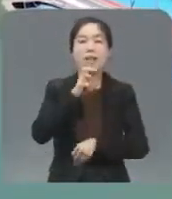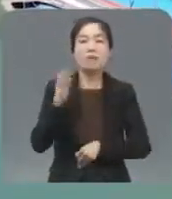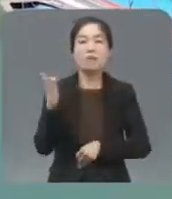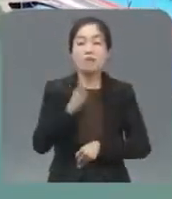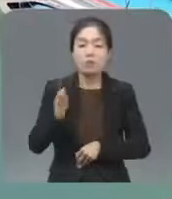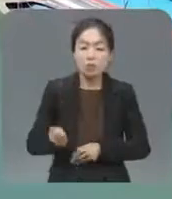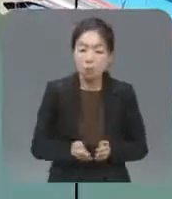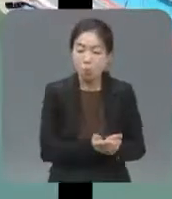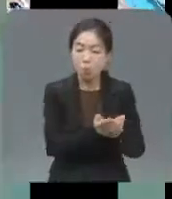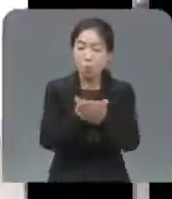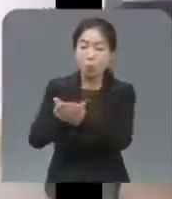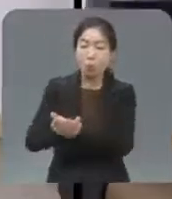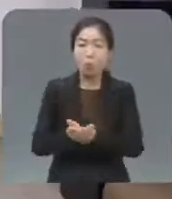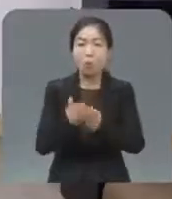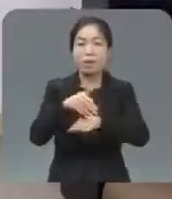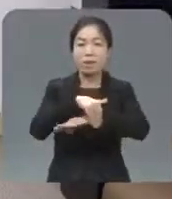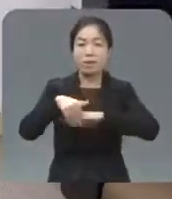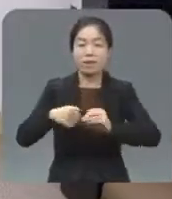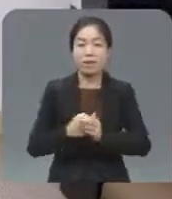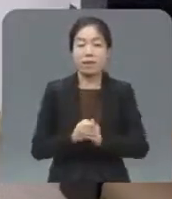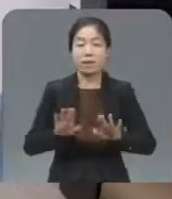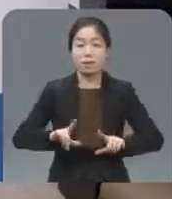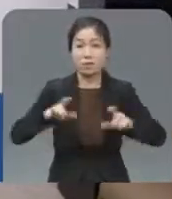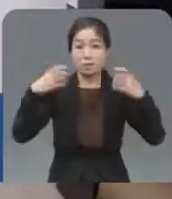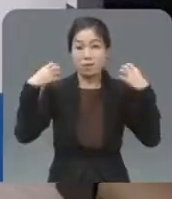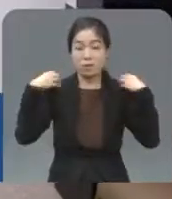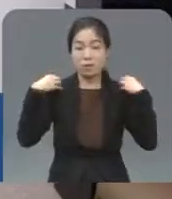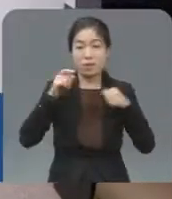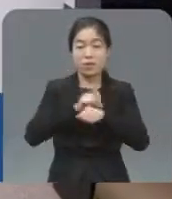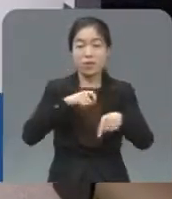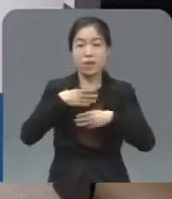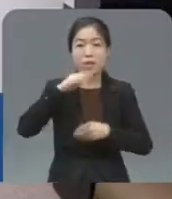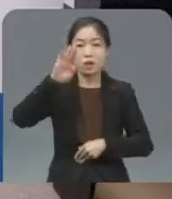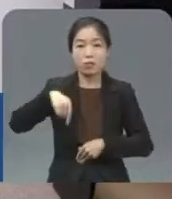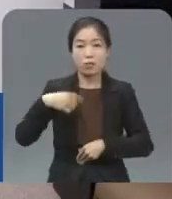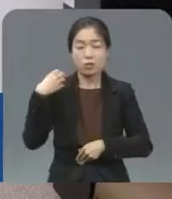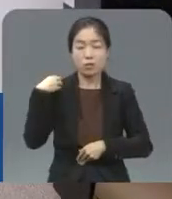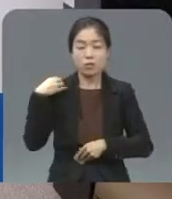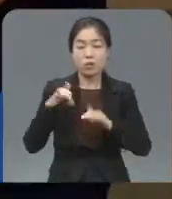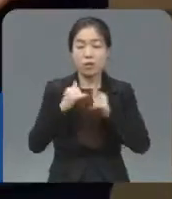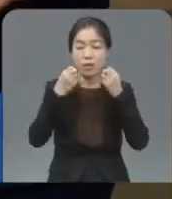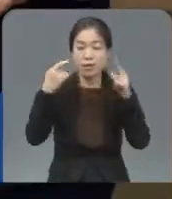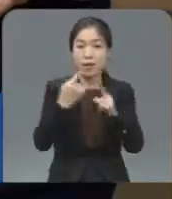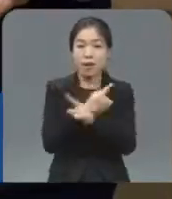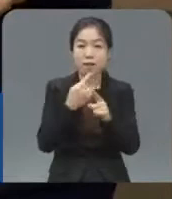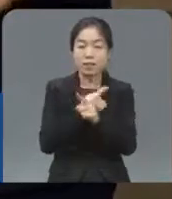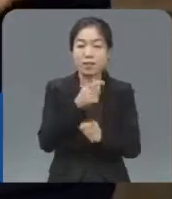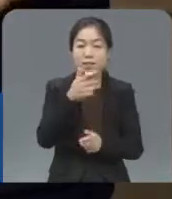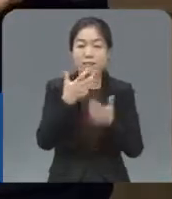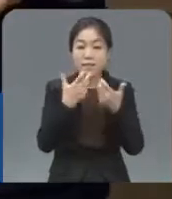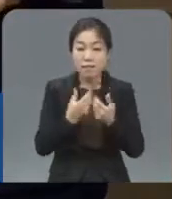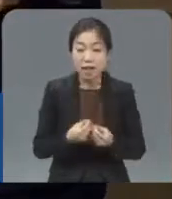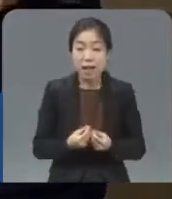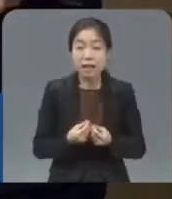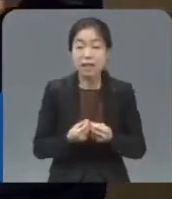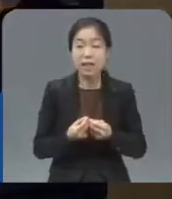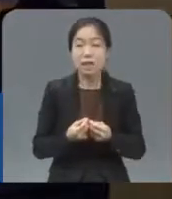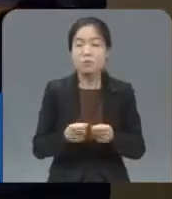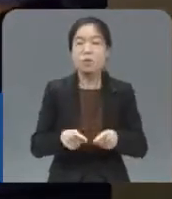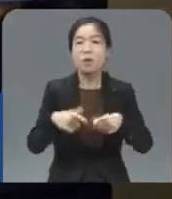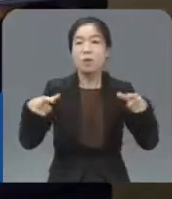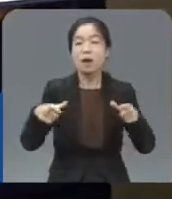소요됩니다 광주 동구 가 행정안전부 주관 주민생활 혁신사례 확산 지원 사업 가운데 지역